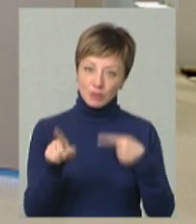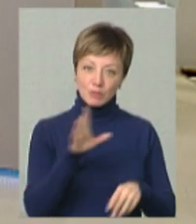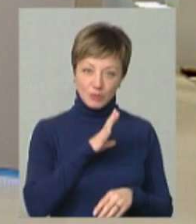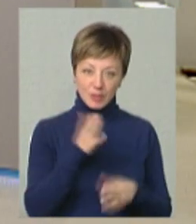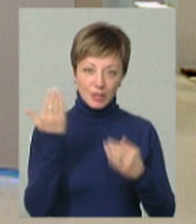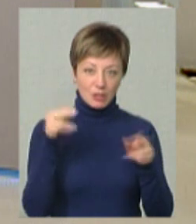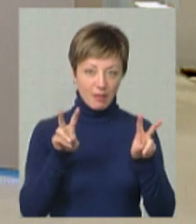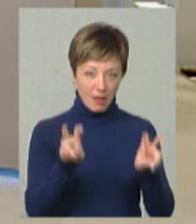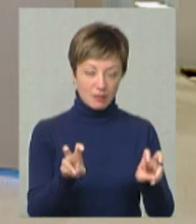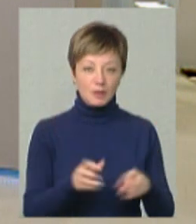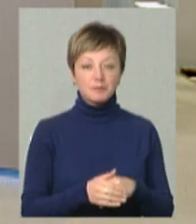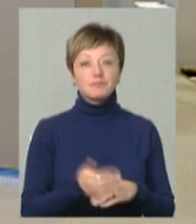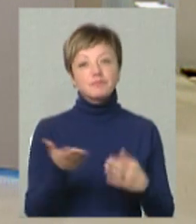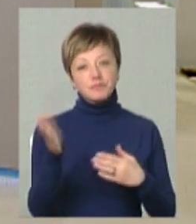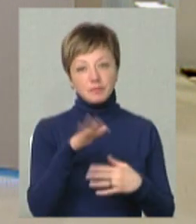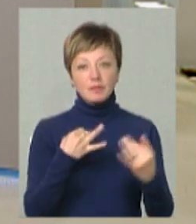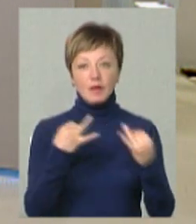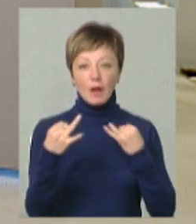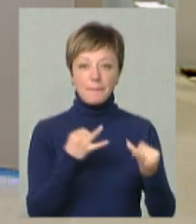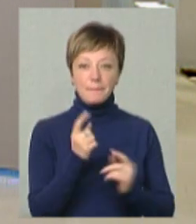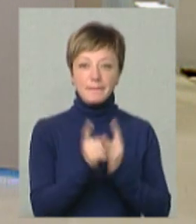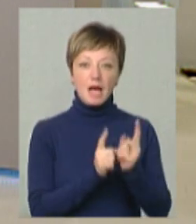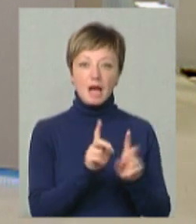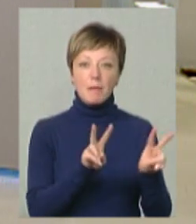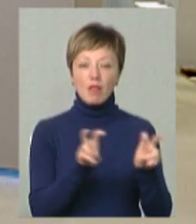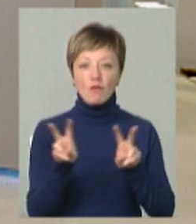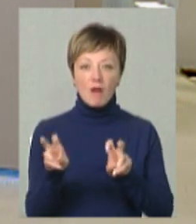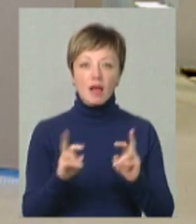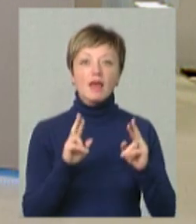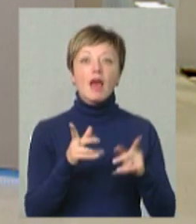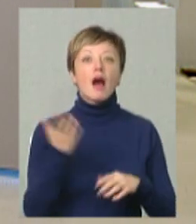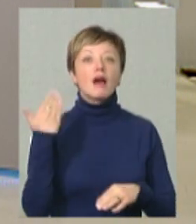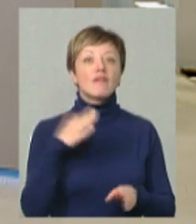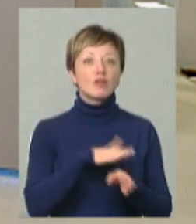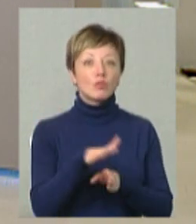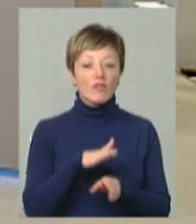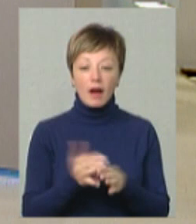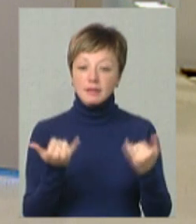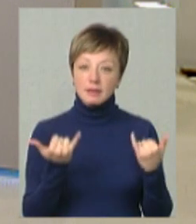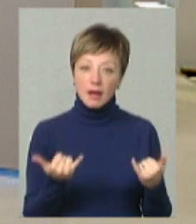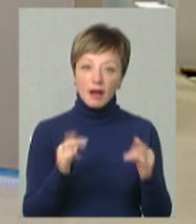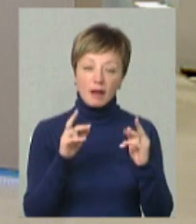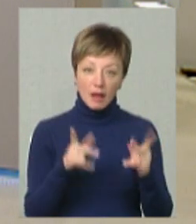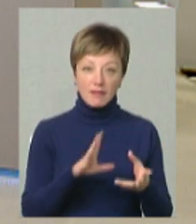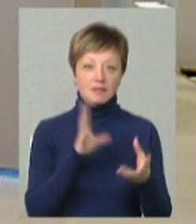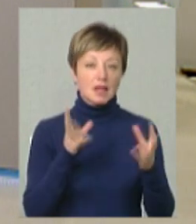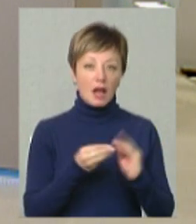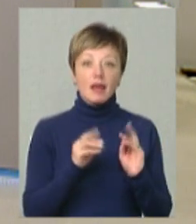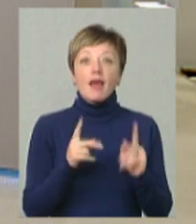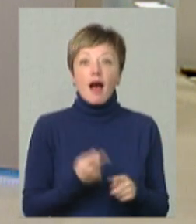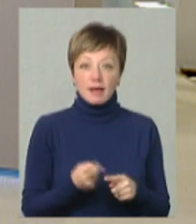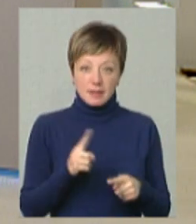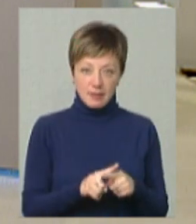назву раніше. Тож поговоримо про перейменування, як воно відбувалося, як відбувається, і взагалі, як